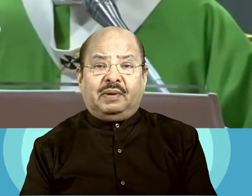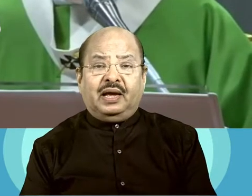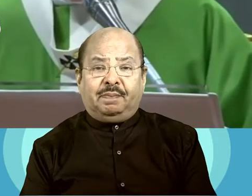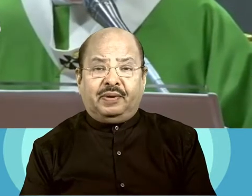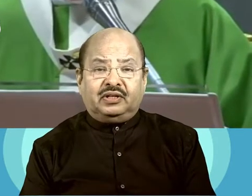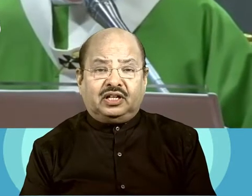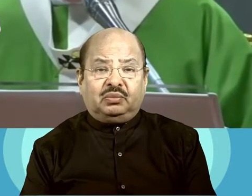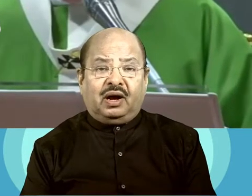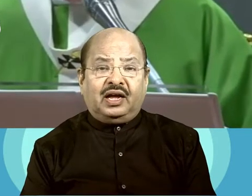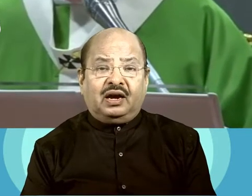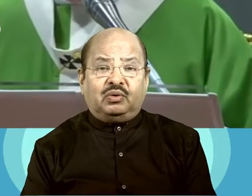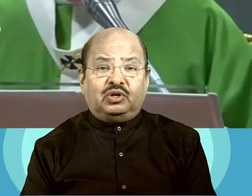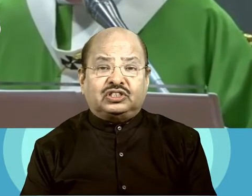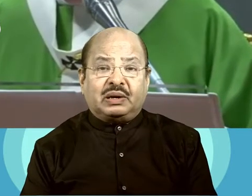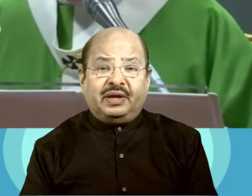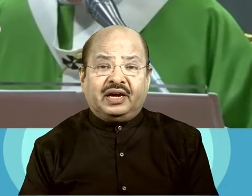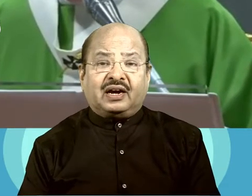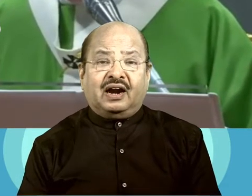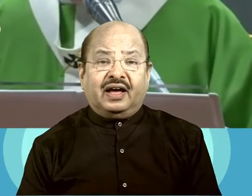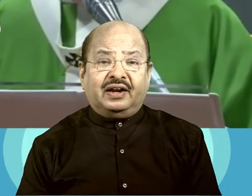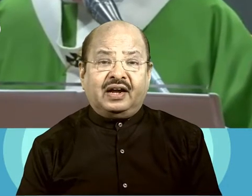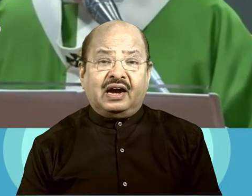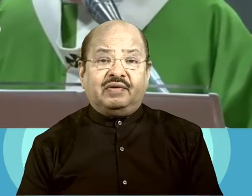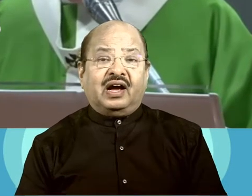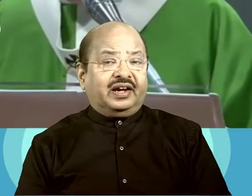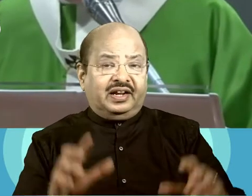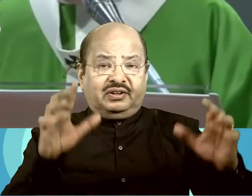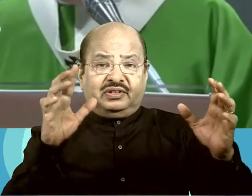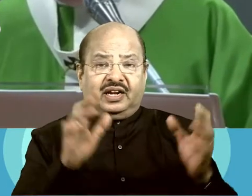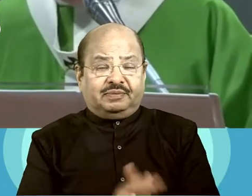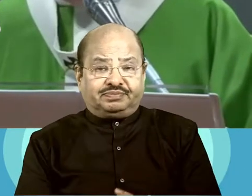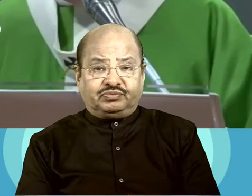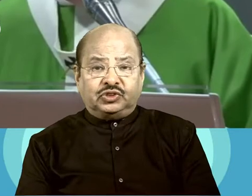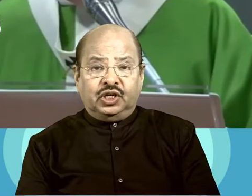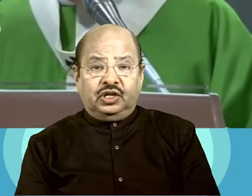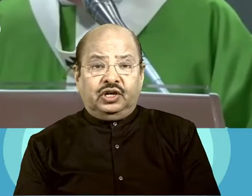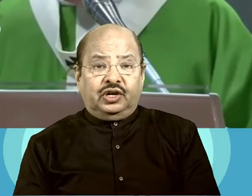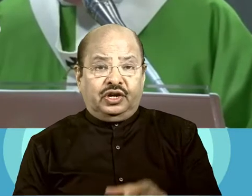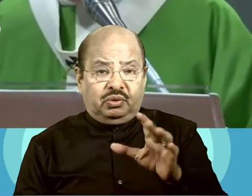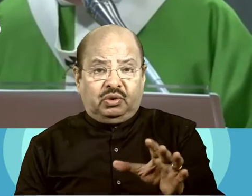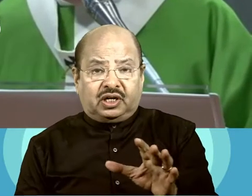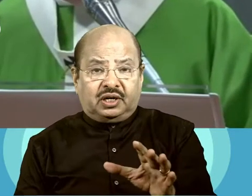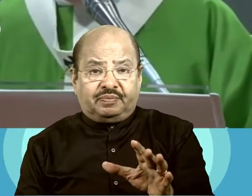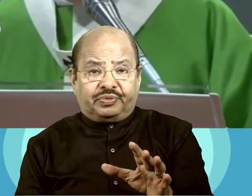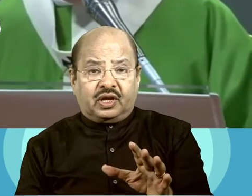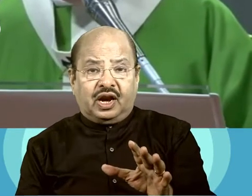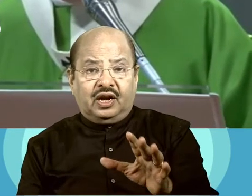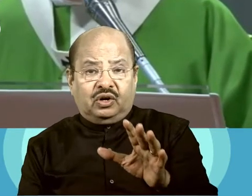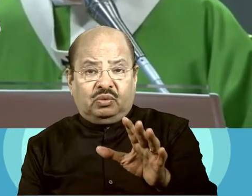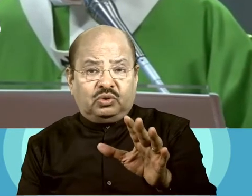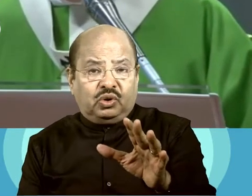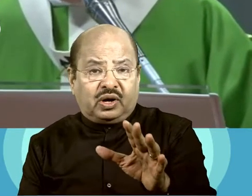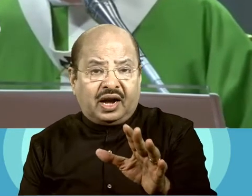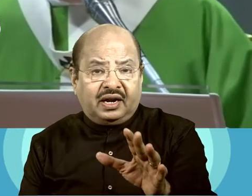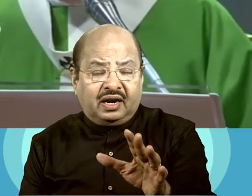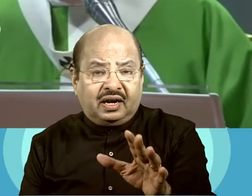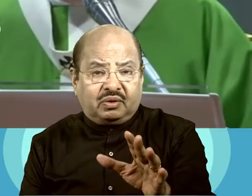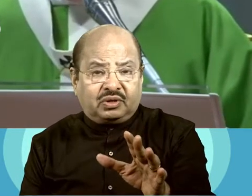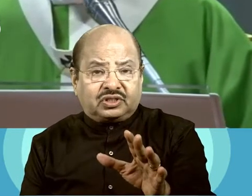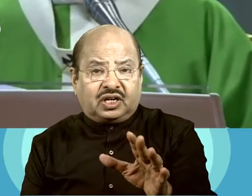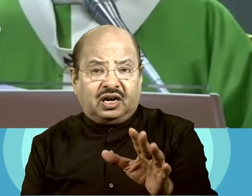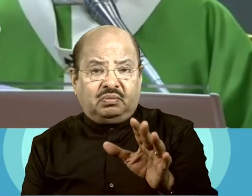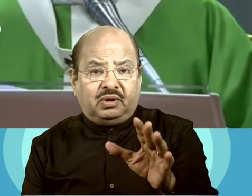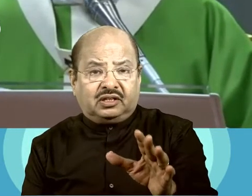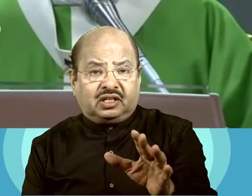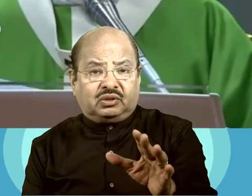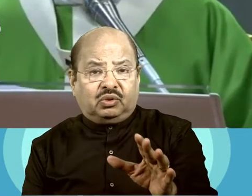പറയാൻ ഭയപ്പെടുന്നതുമായ ഒരു സഭയെ കാണാൻ അവർ ആഗ്രഹിക്കുന്നില്ല. ഇരുകൂട്ടരും രണ്ടോ മൂന്നോ